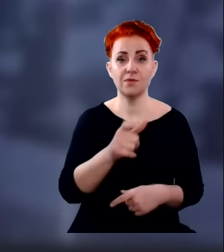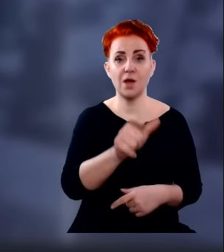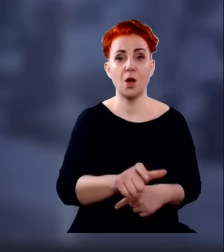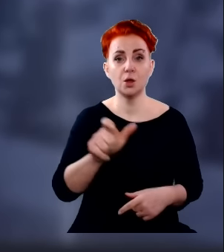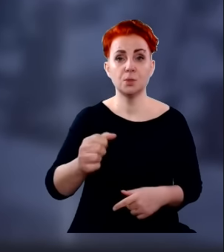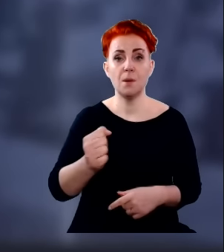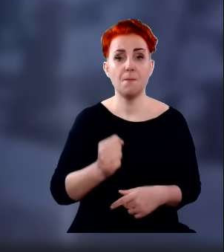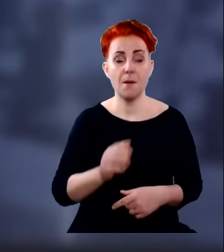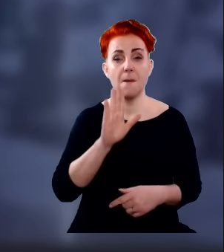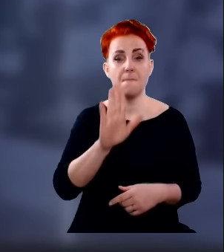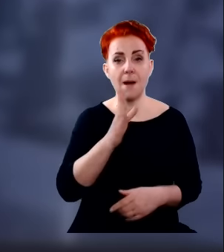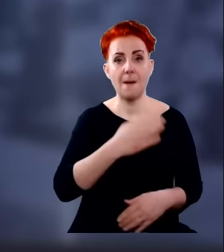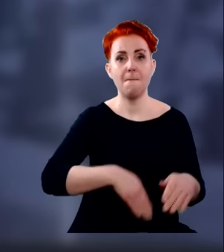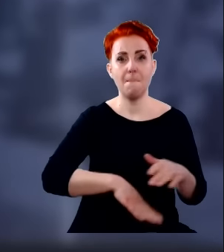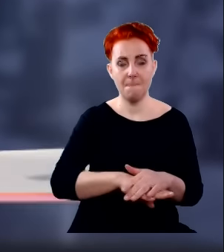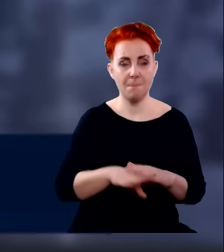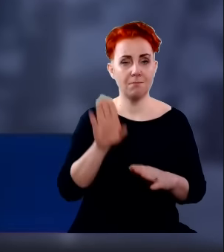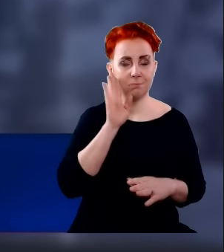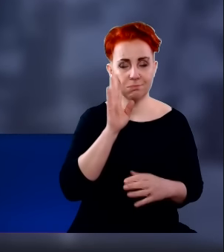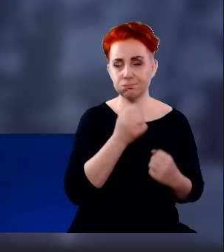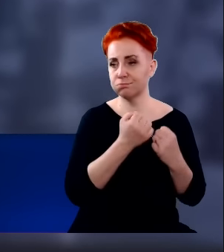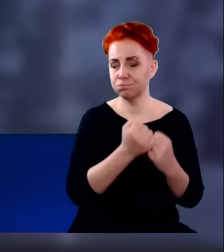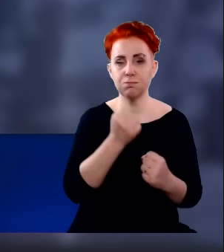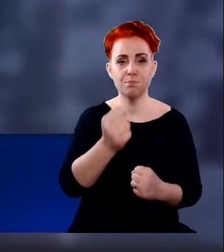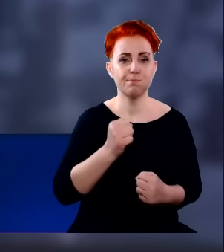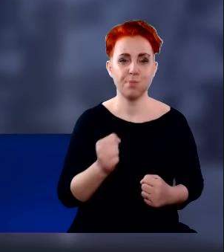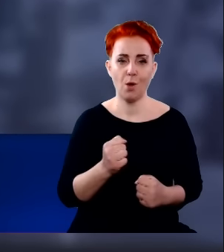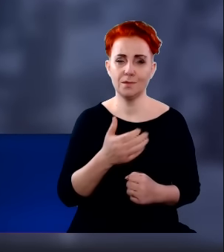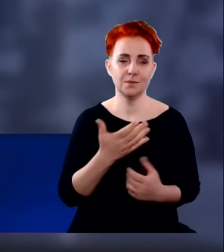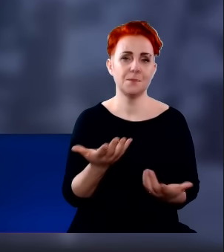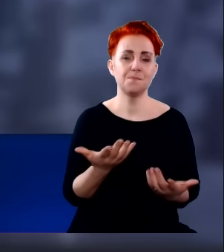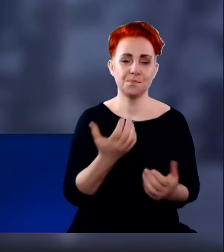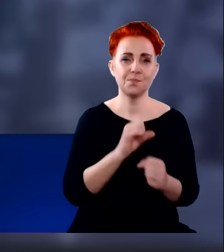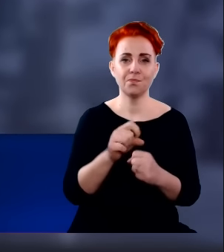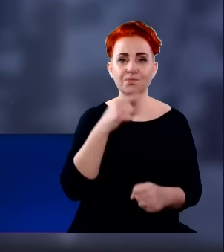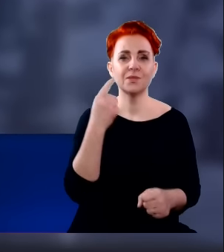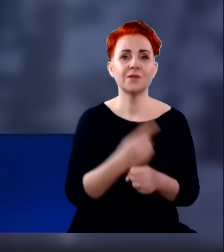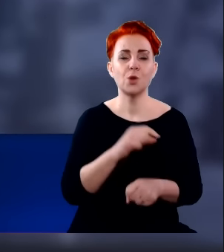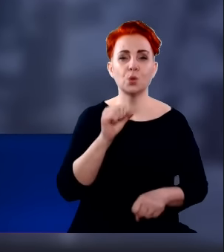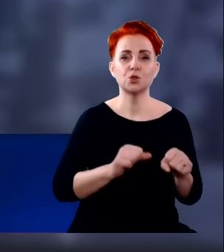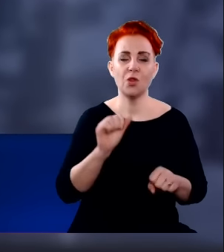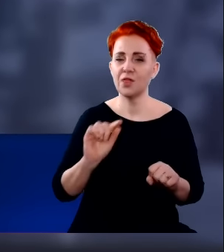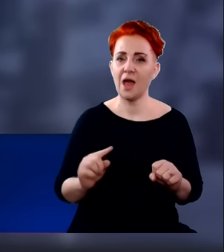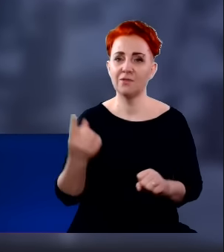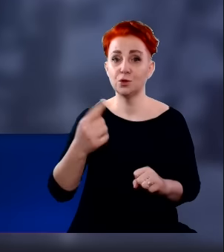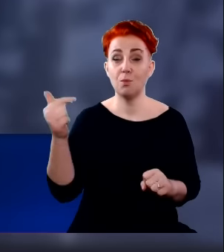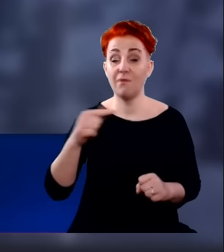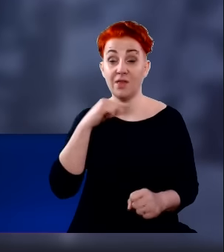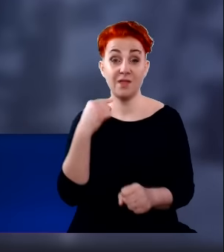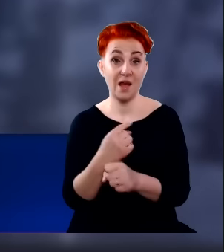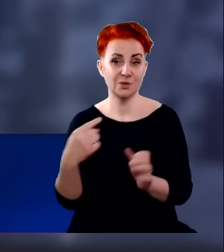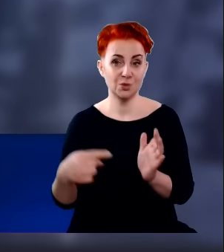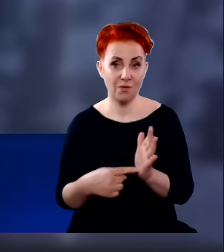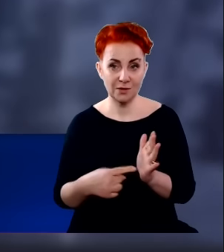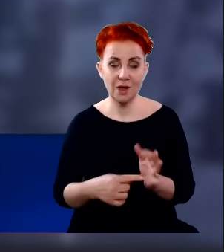mają mandaty, którzy są posłami, to jest niezaprzeczalne. Jest orzeczenie Sądu Najwyższego i ono powinno być decydujące. Co się